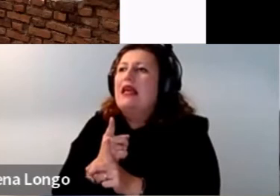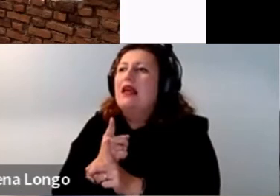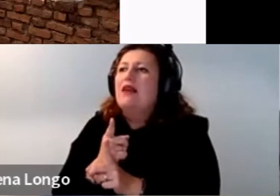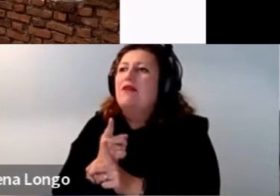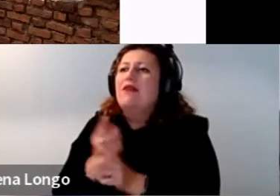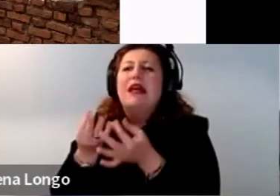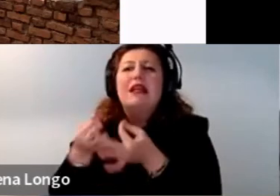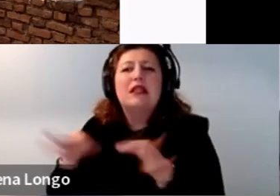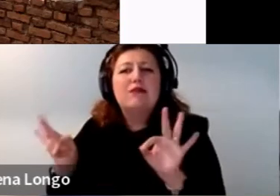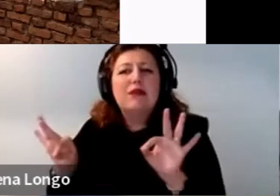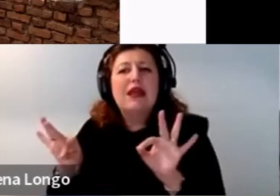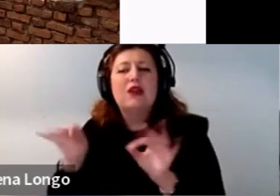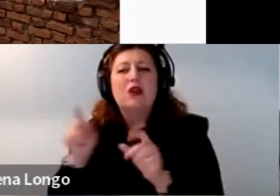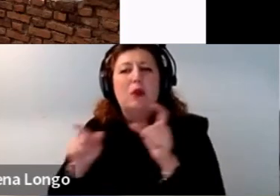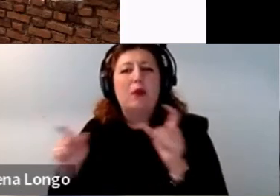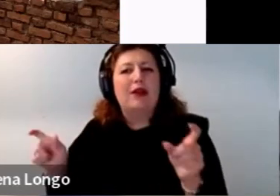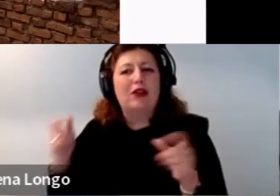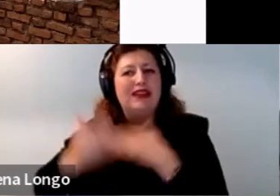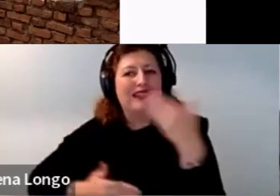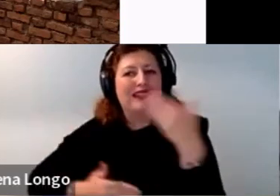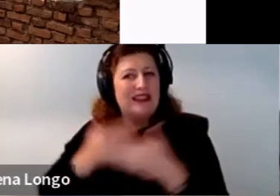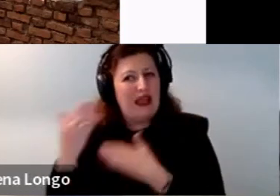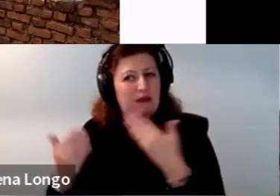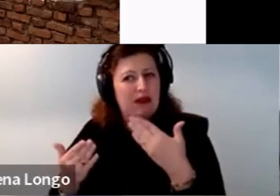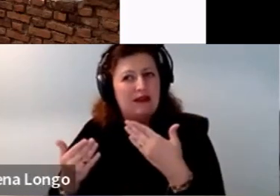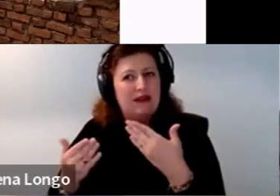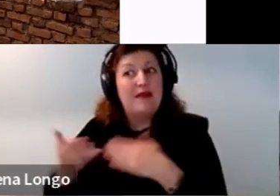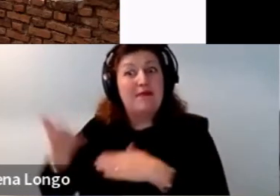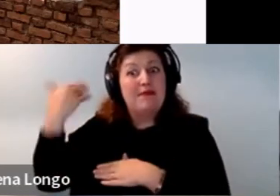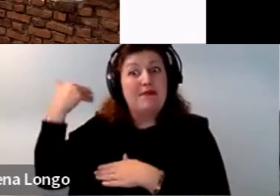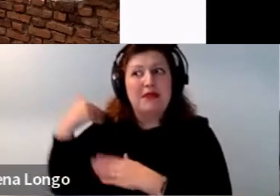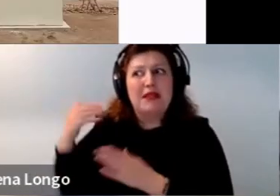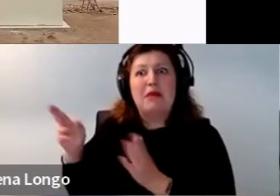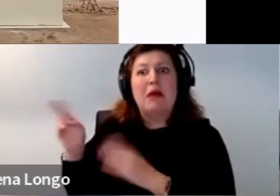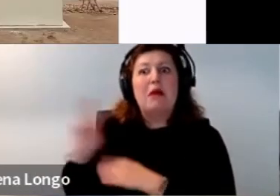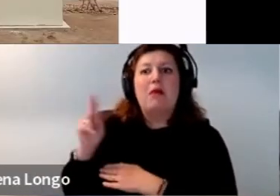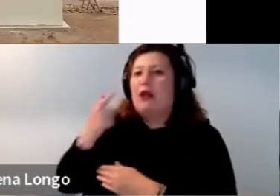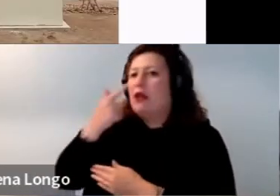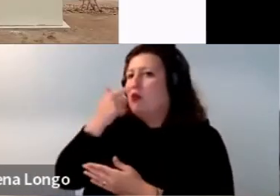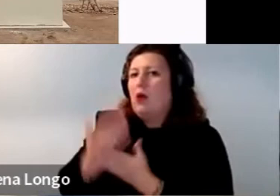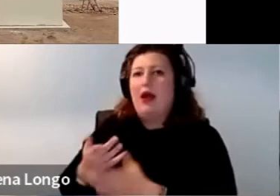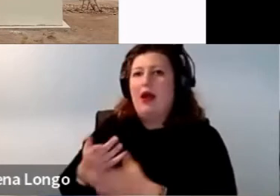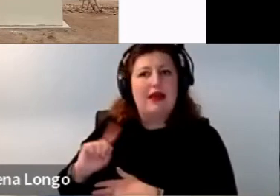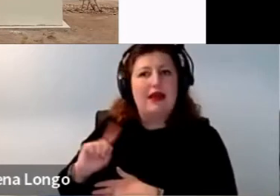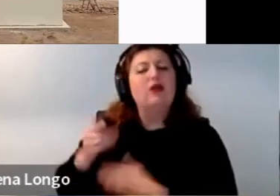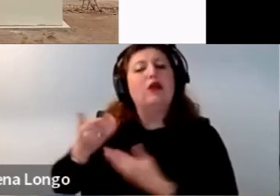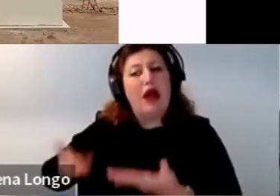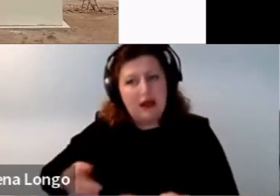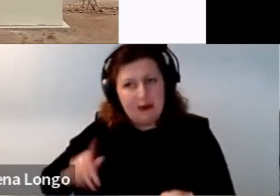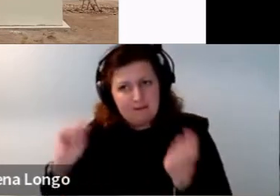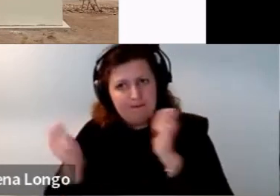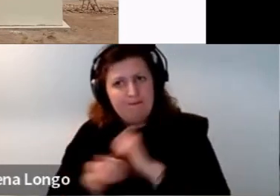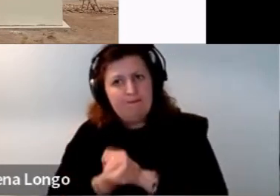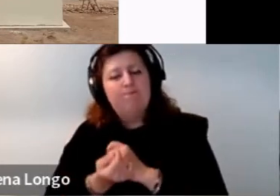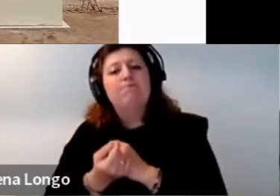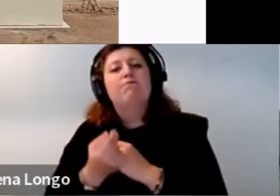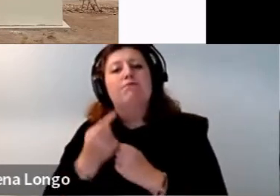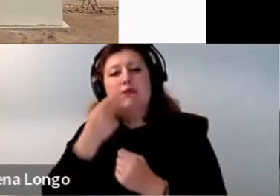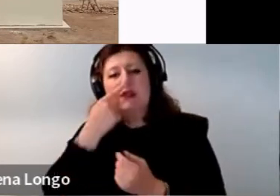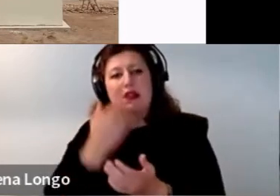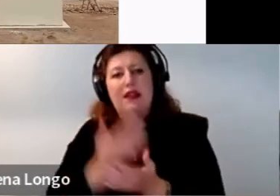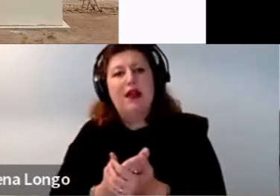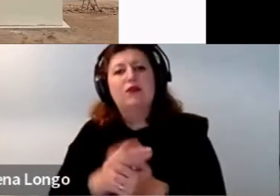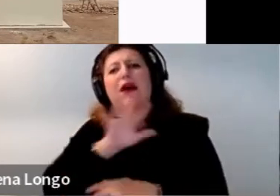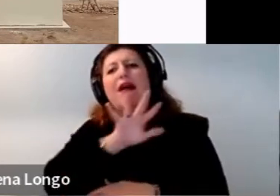locali per le persone con disabilità. Un'altra cosa molto importante sempre rispetto